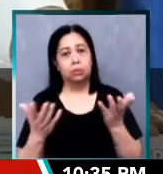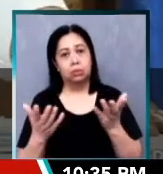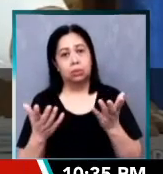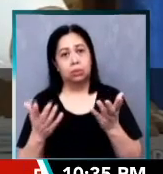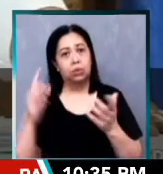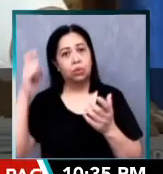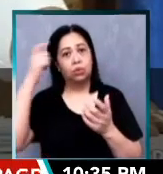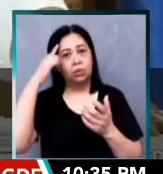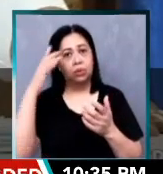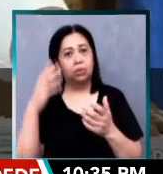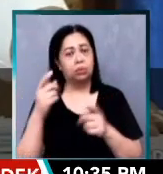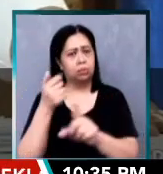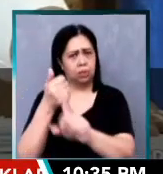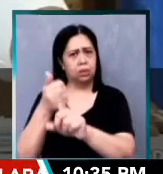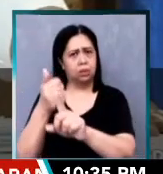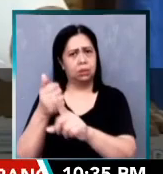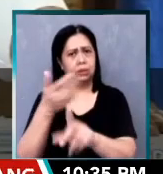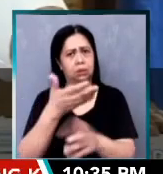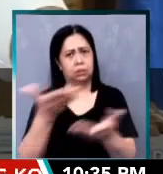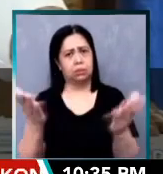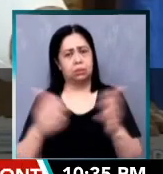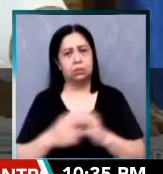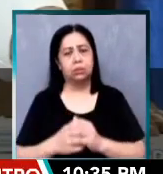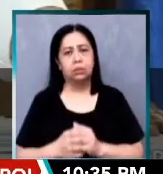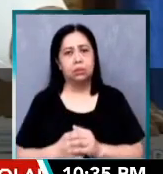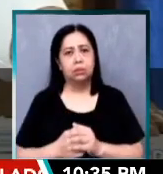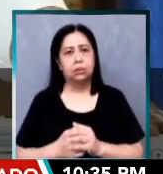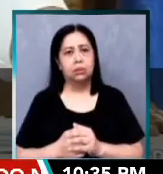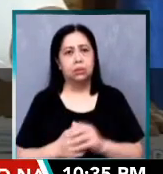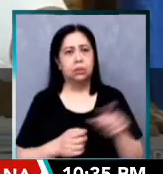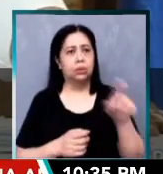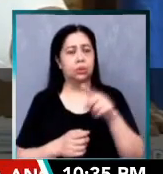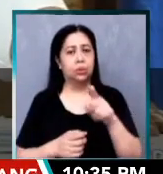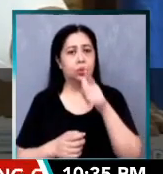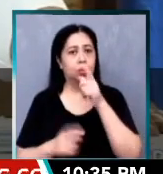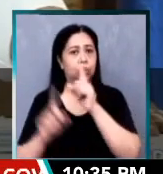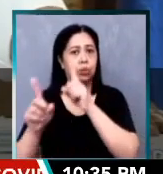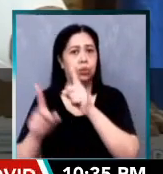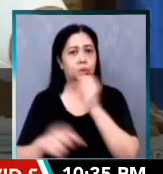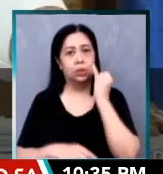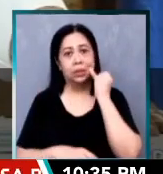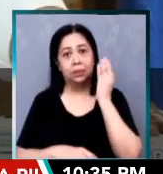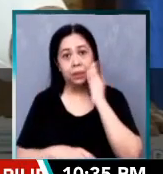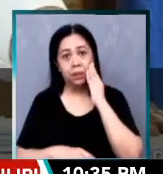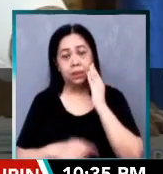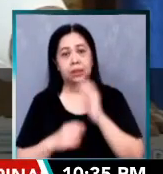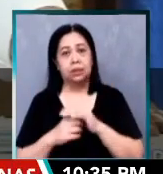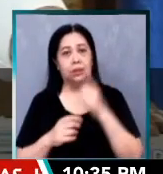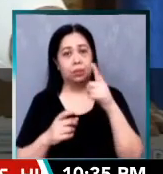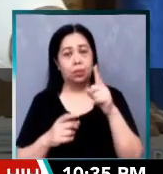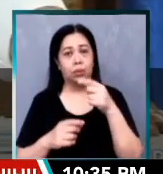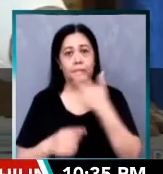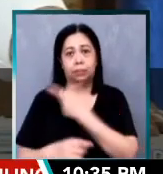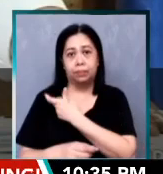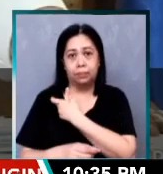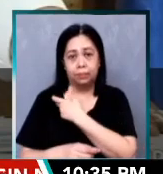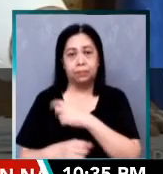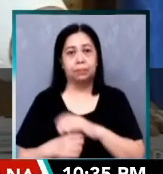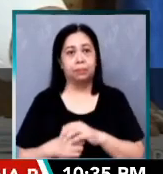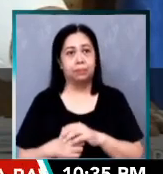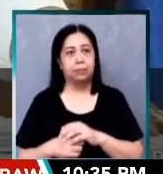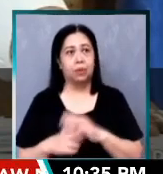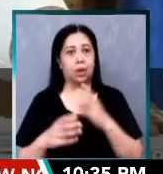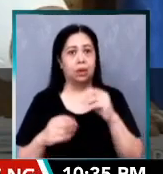kayo nito. Yun namang pupunta sa Jollibee para magpabakuna sa saka sa McDonald's,